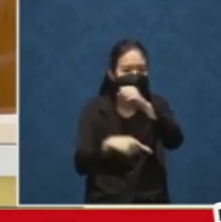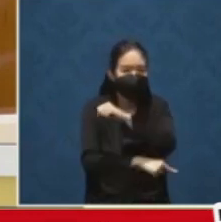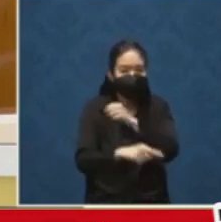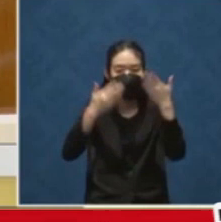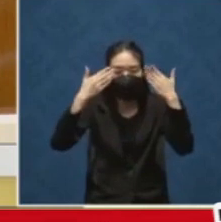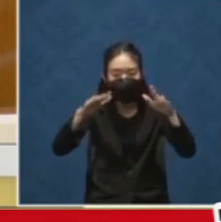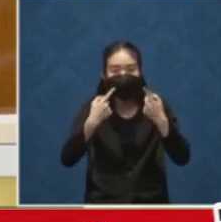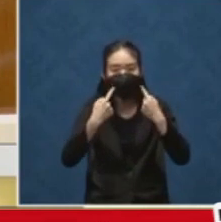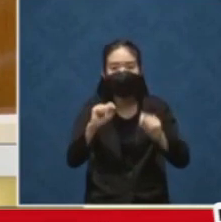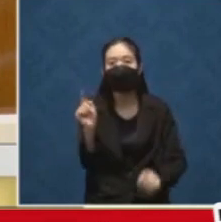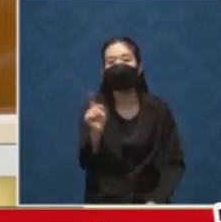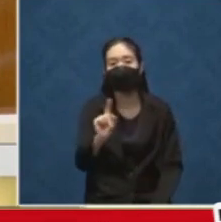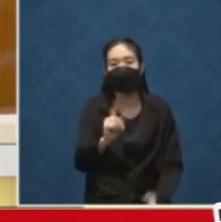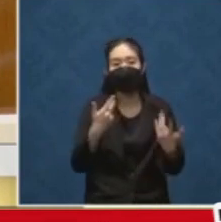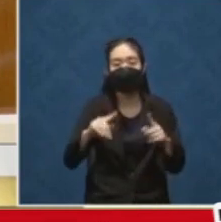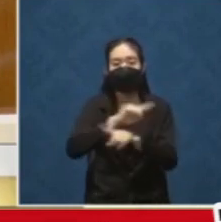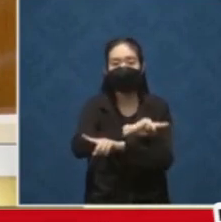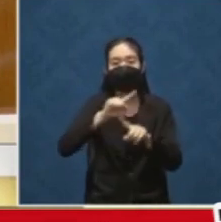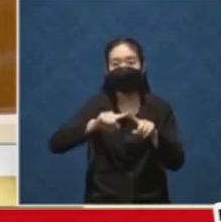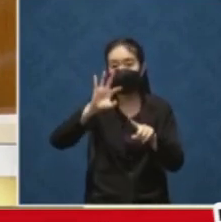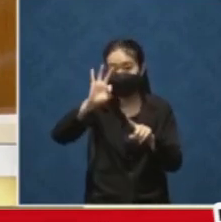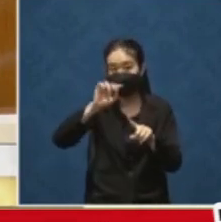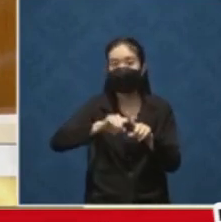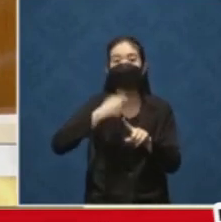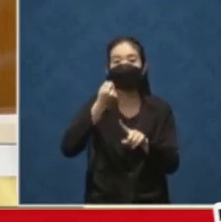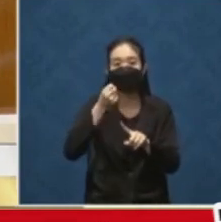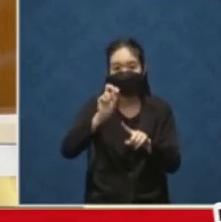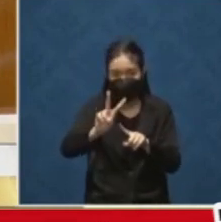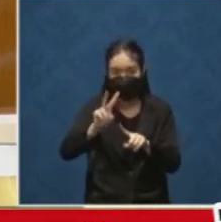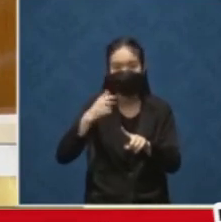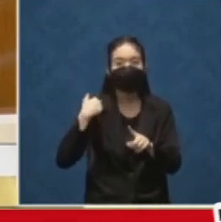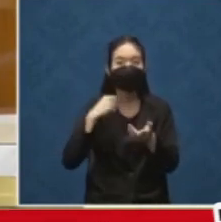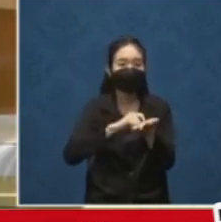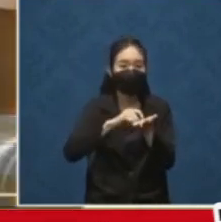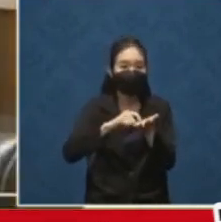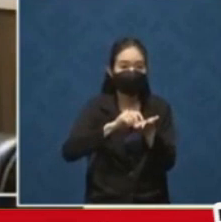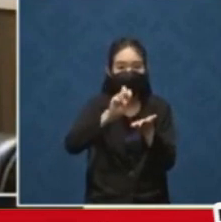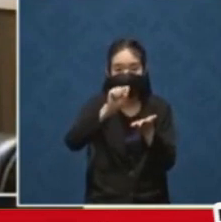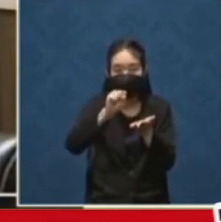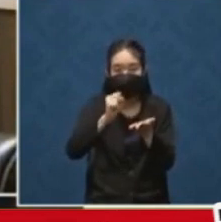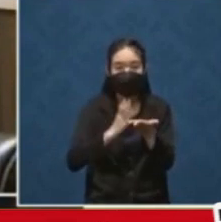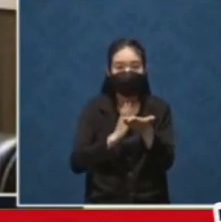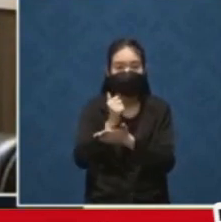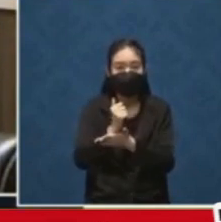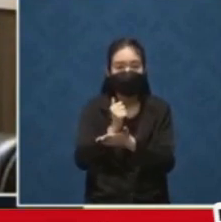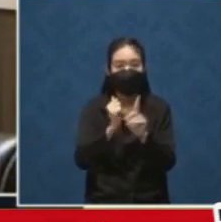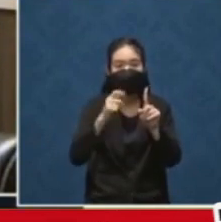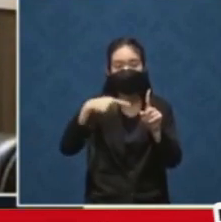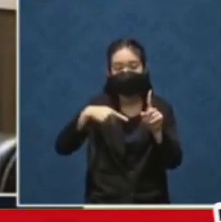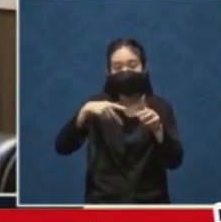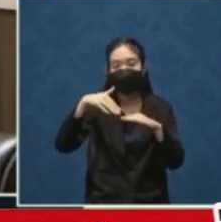มาจากไหนอย่ไร โทษทก่ที่ผ่านมากมีผู้ประกาศผู้สอบ ข้อเขียนไดผ่านประมาณ 1,